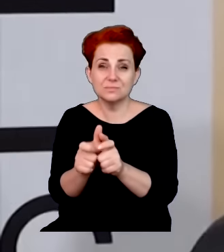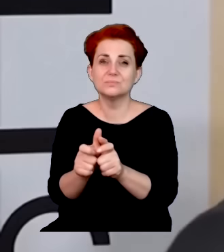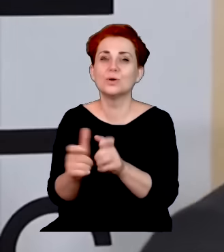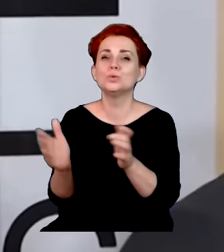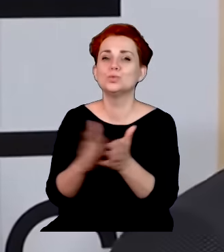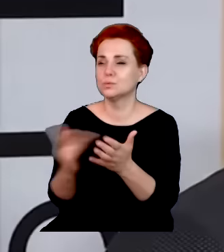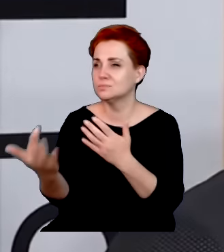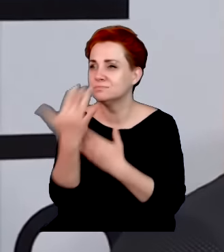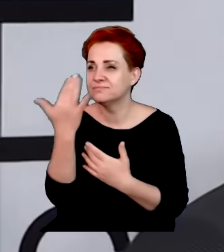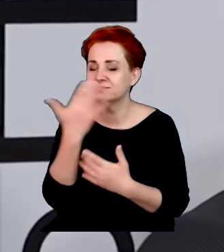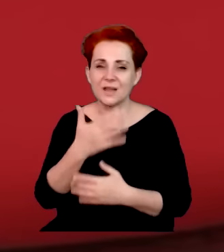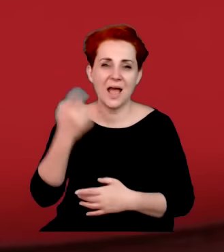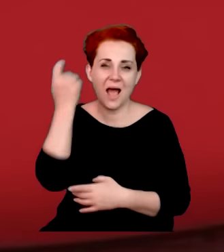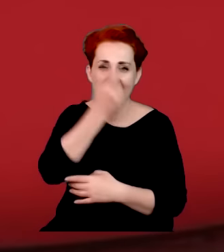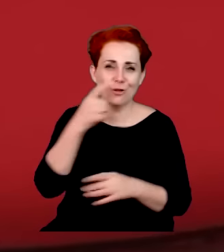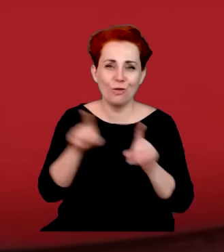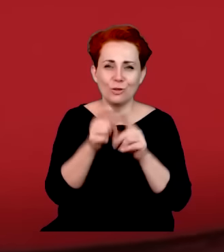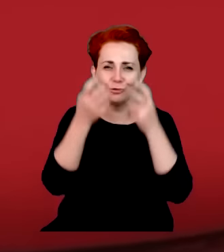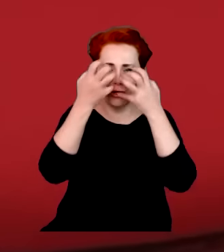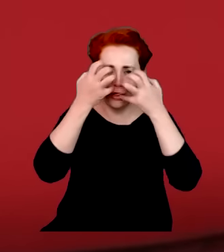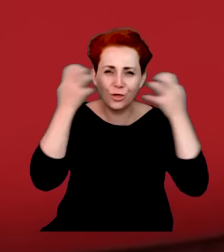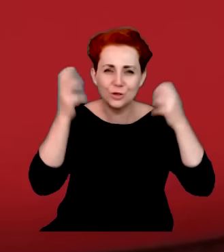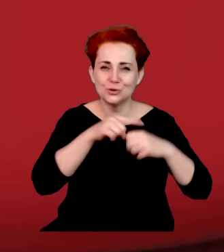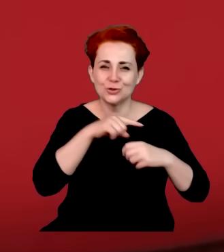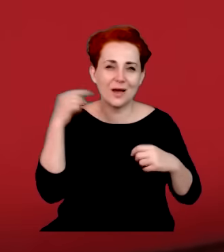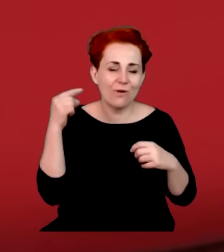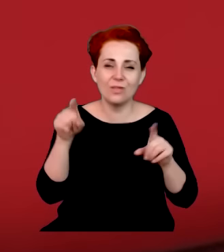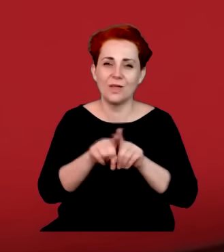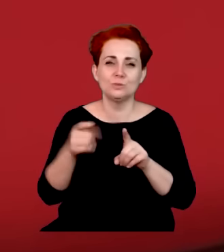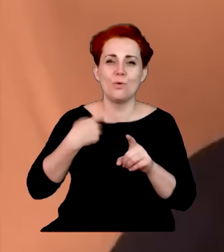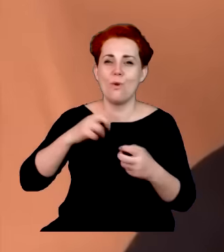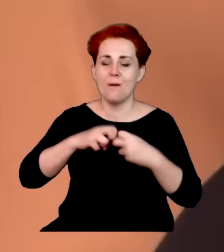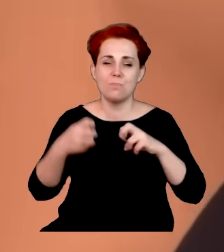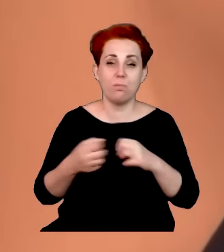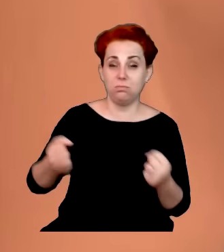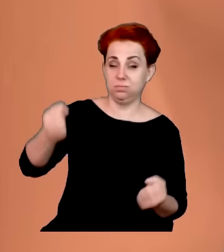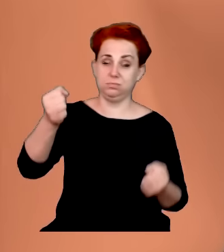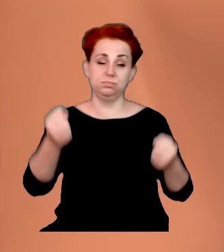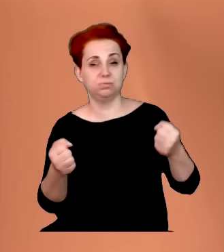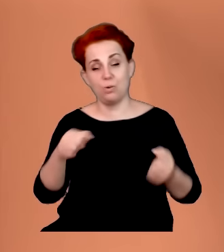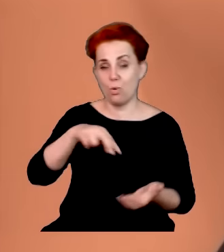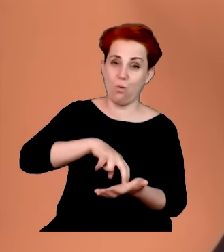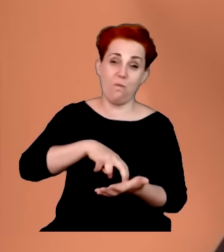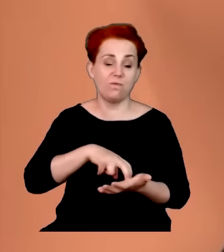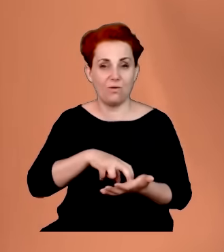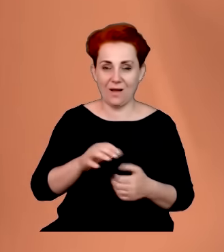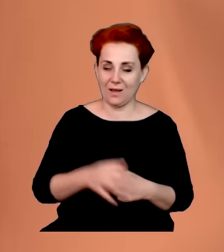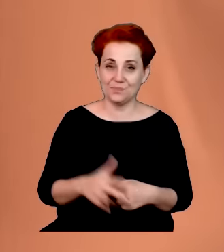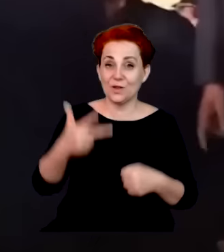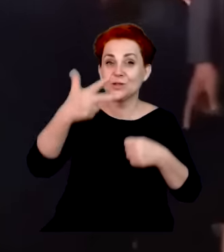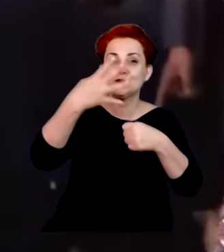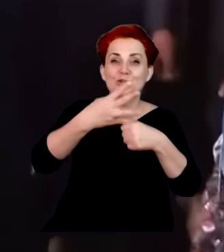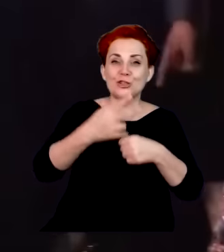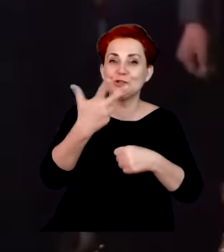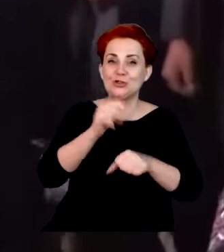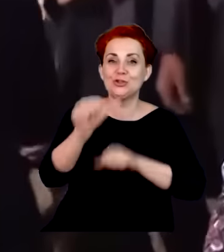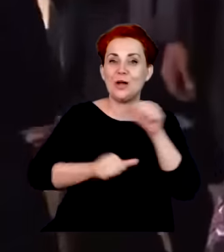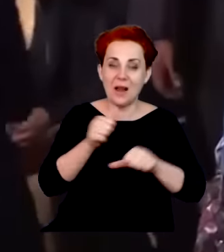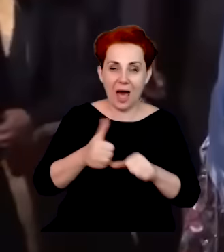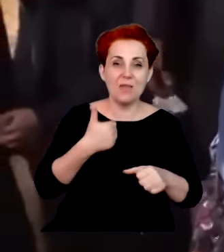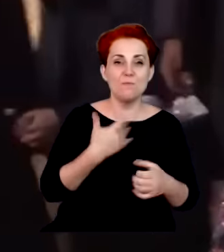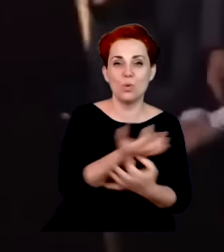wyczuć alkohol, jego oczy były przekrwione i szkliste, a także miał problemy z utrzymaniem równowagi. 43-letnia gwiazda muzyki pop została zwolniona z